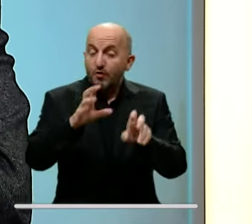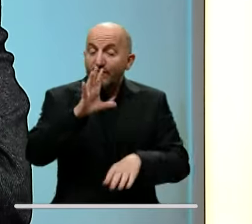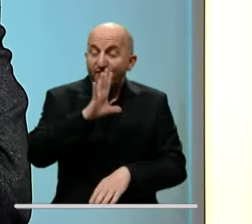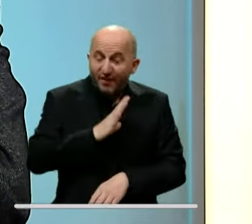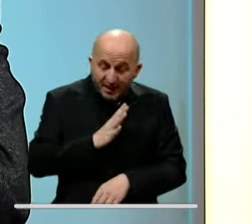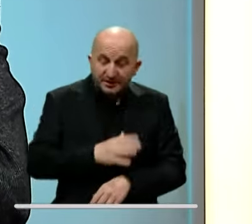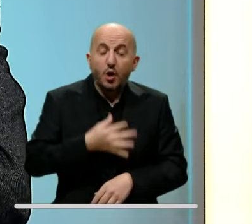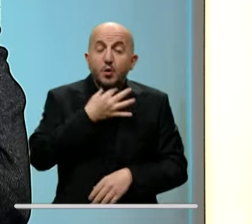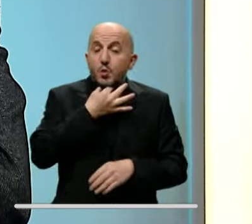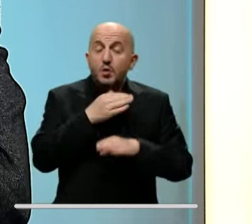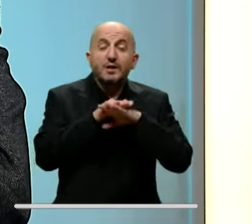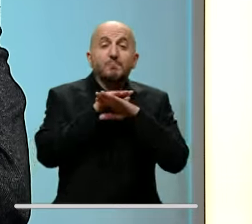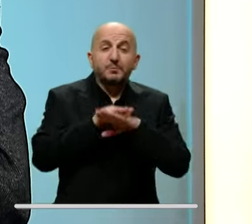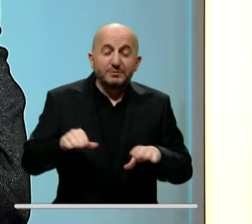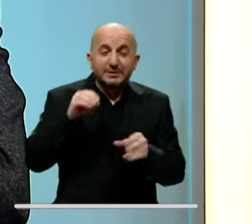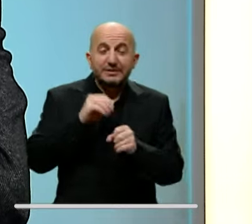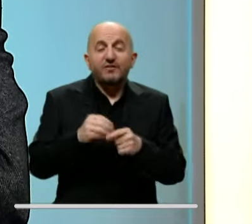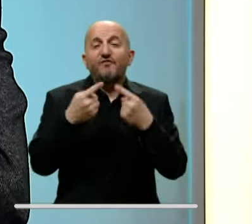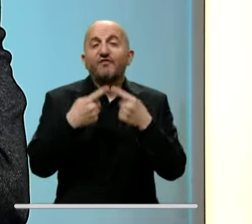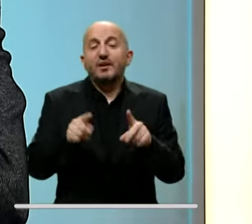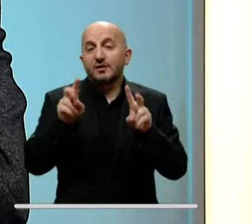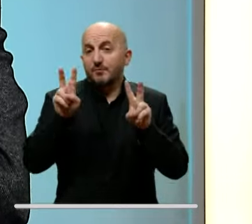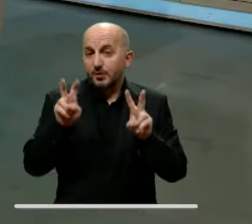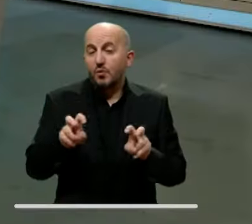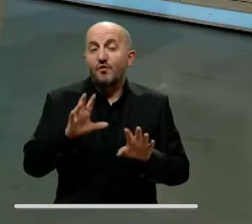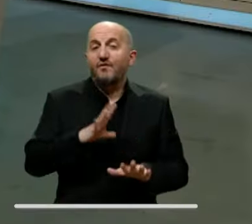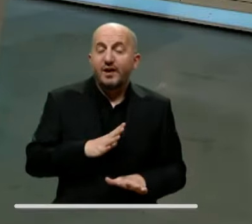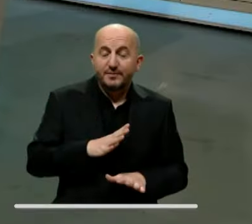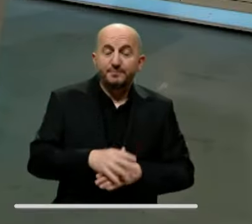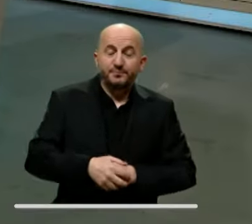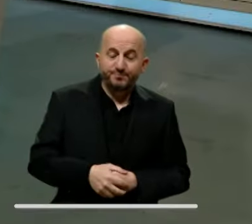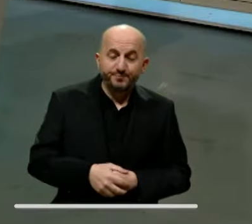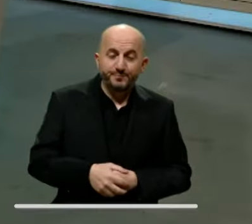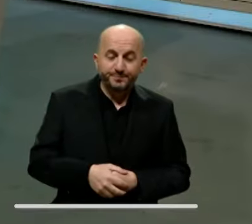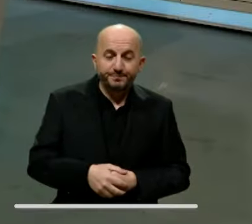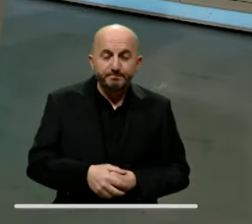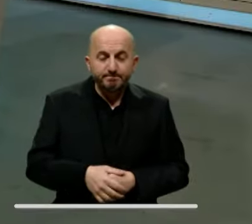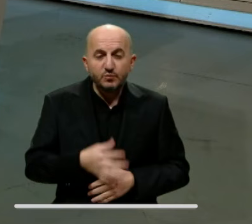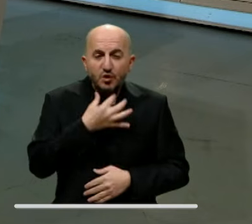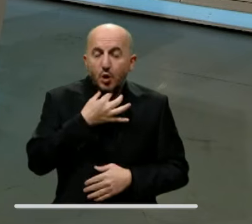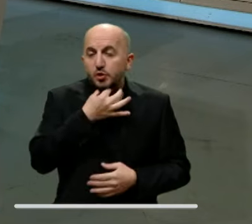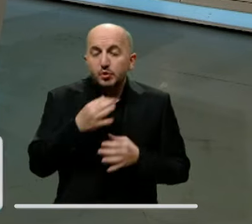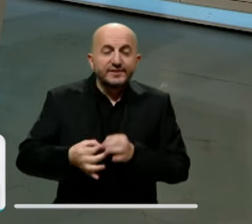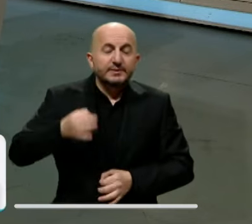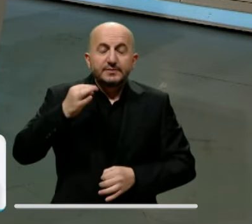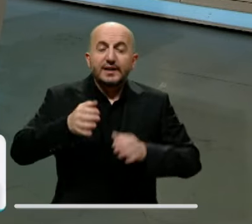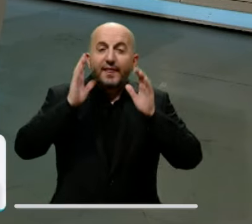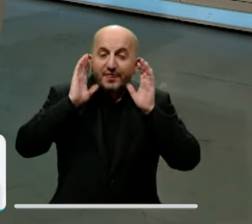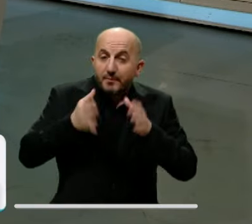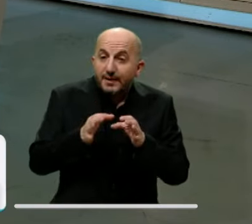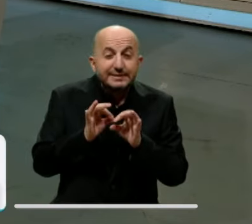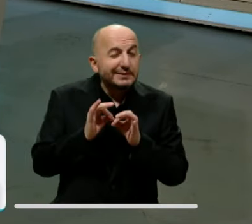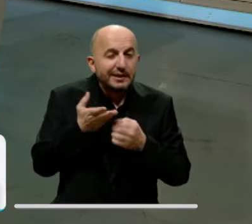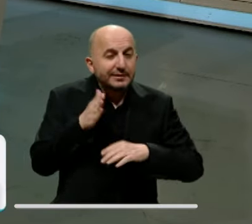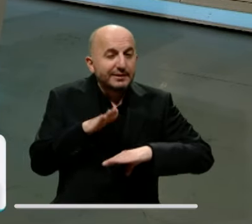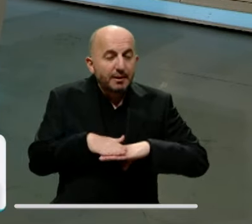özürlülüğün bitmesi için ise farklı bir durum var Eee özürlü kimse nasıl namaz kılar Eee